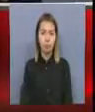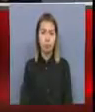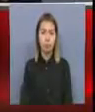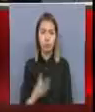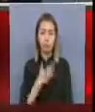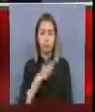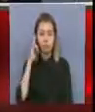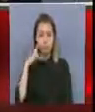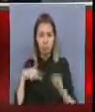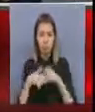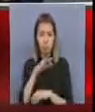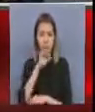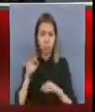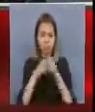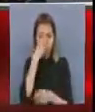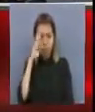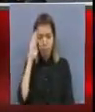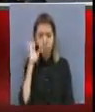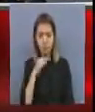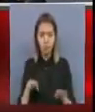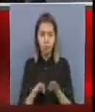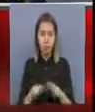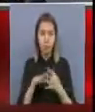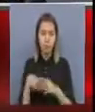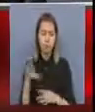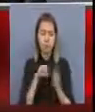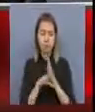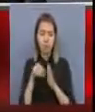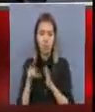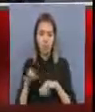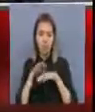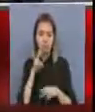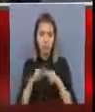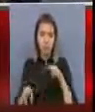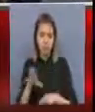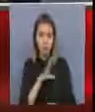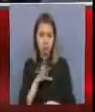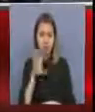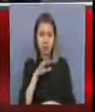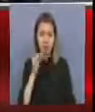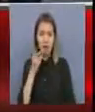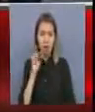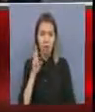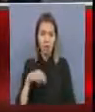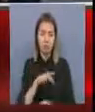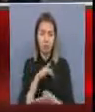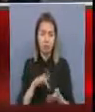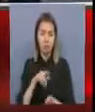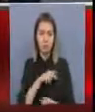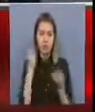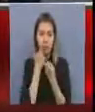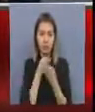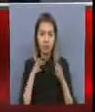Мен қазақпын мега жобасының Ақмола облысындағы ауданаралық іріктеу кезеңдері қорытындылады. Өңірлік коммуникациялар қызметінің